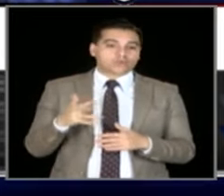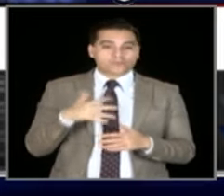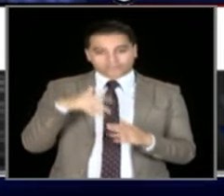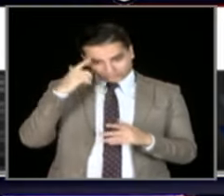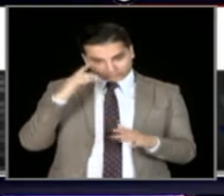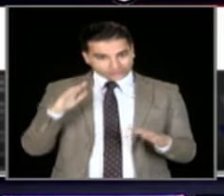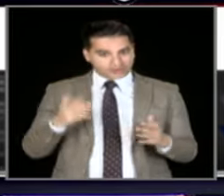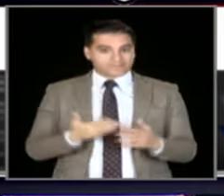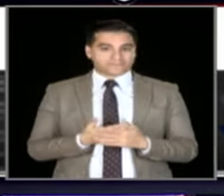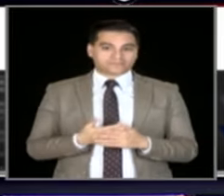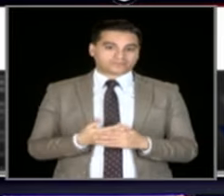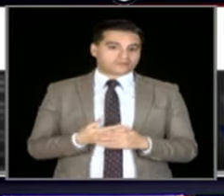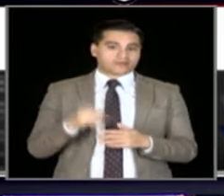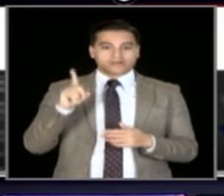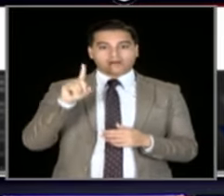عارف. ربيع